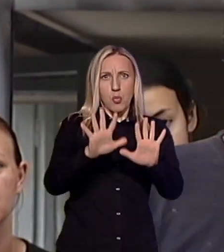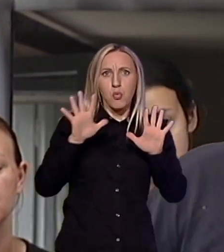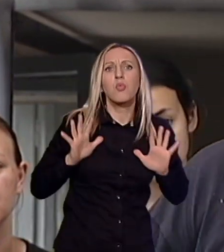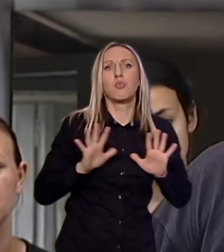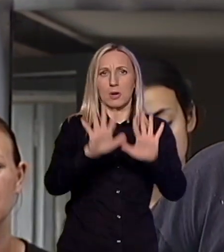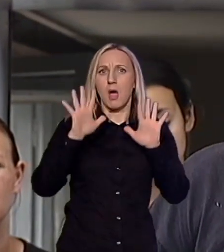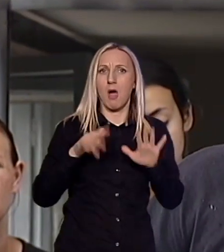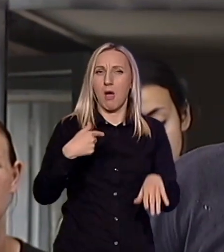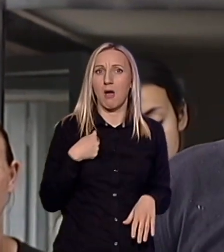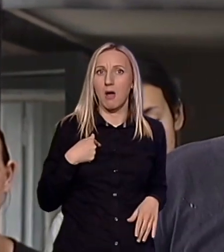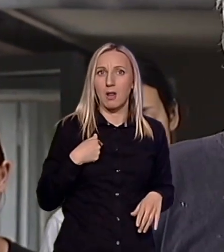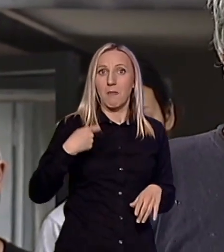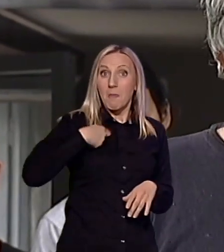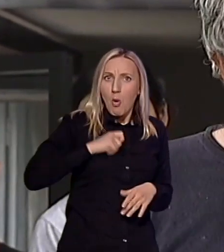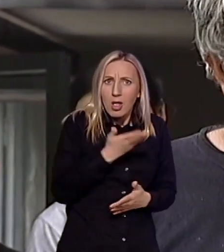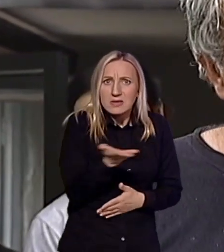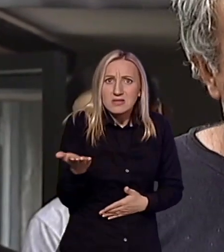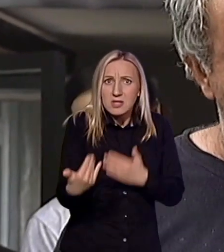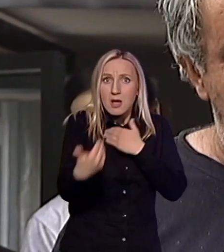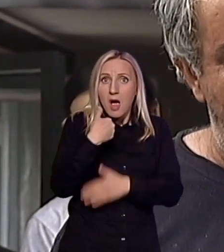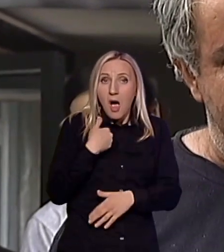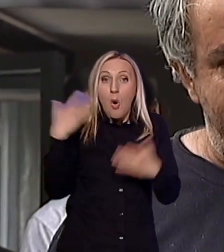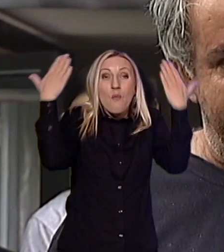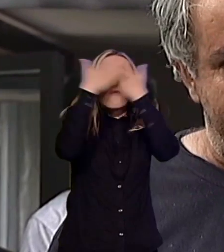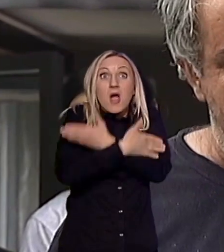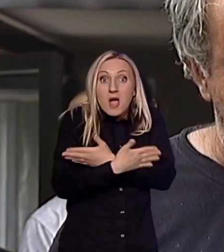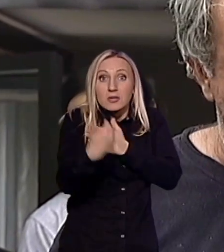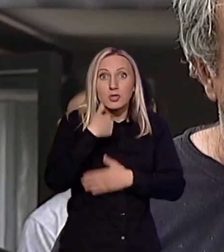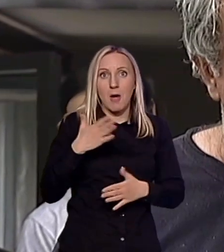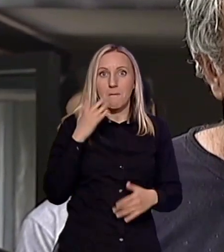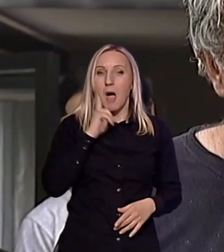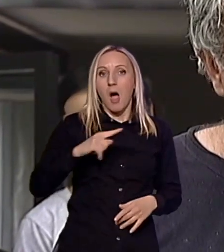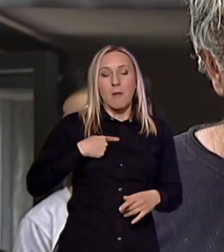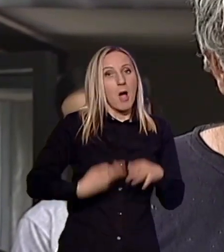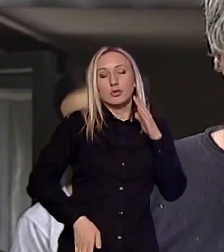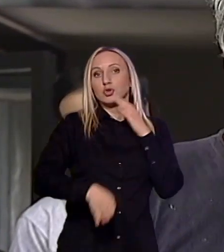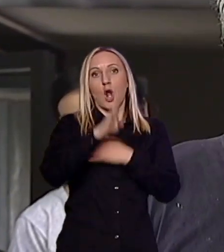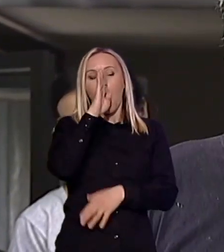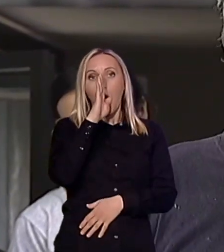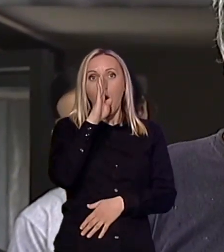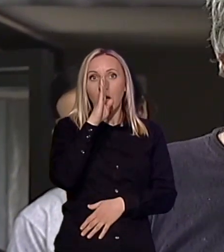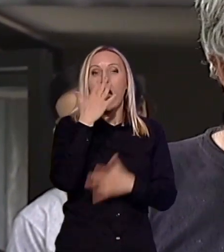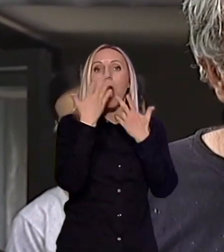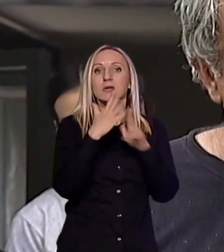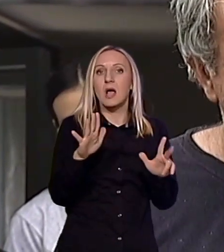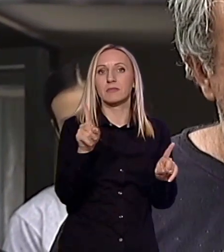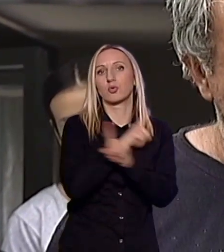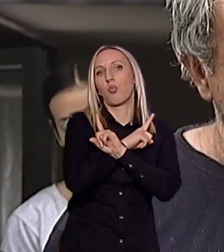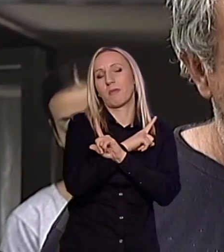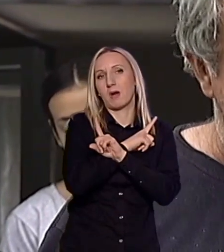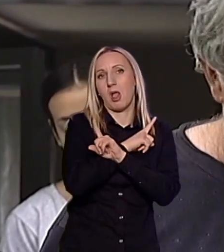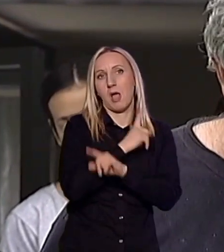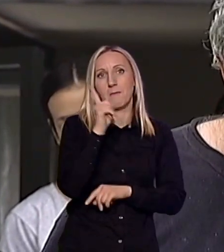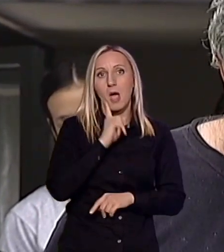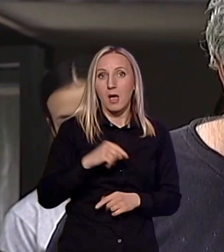gore. Policija. Posle tu u toku noć majka mi šlogirala i 18. je umrla.